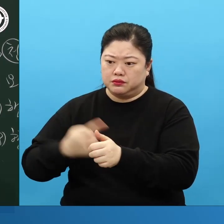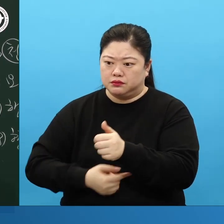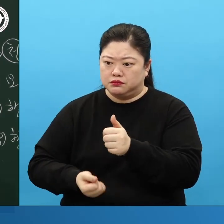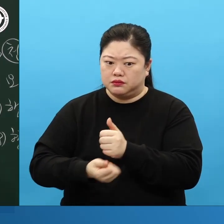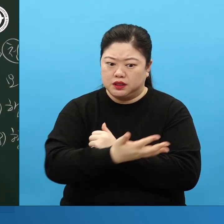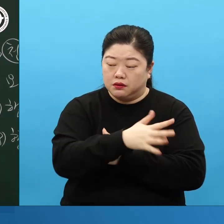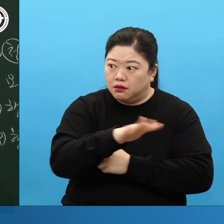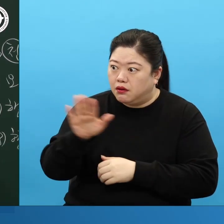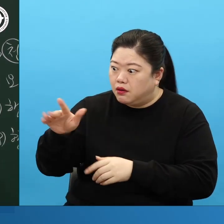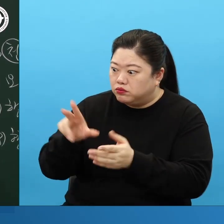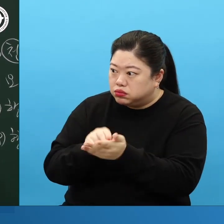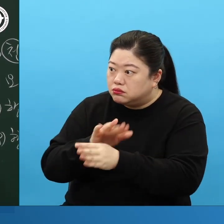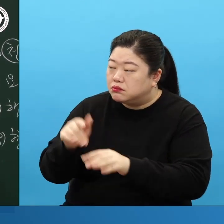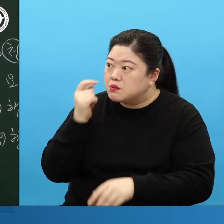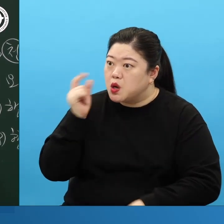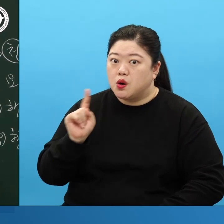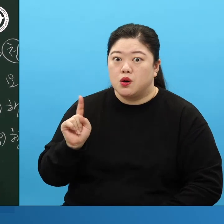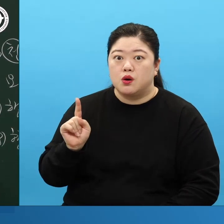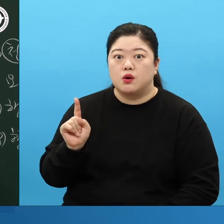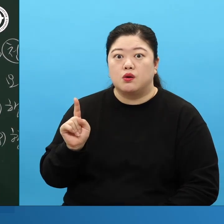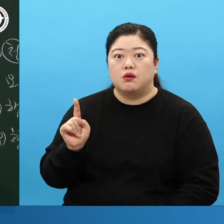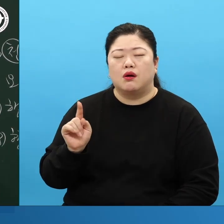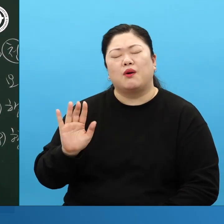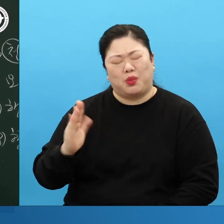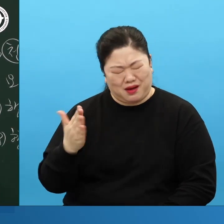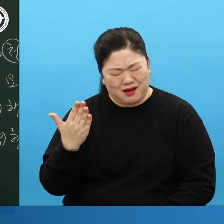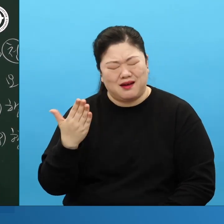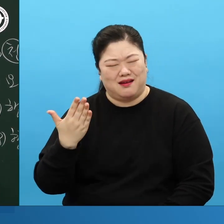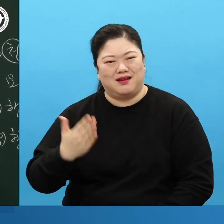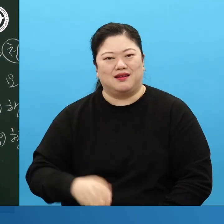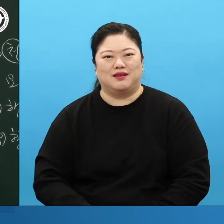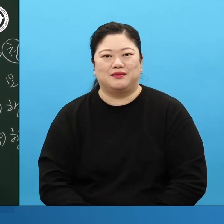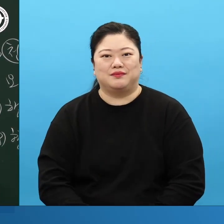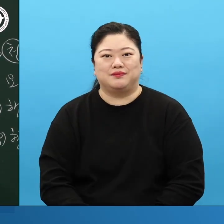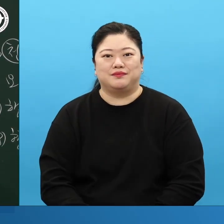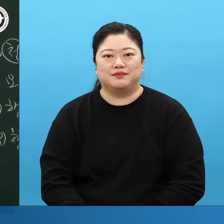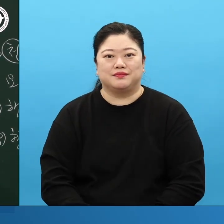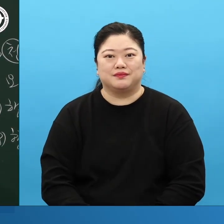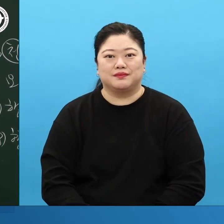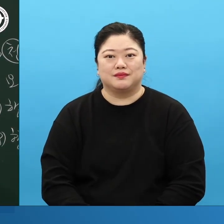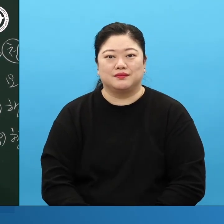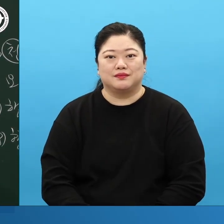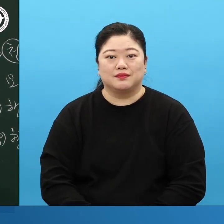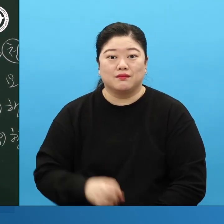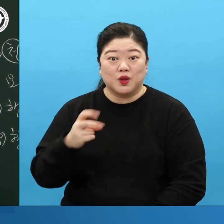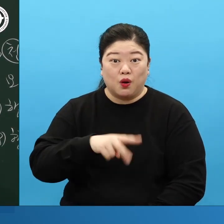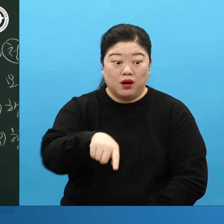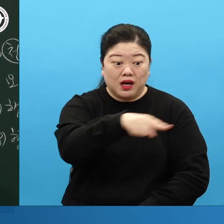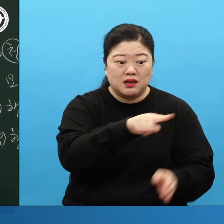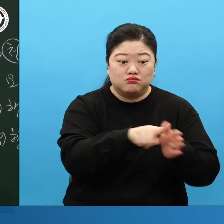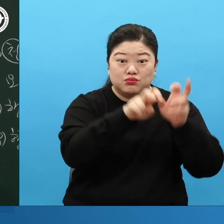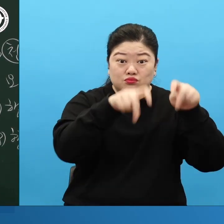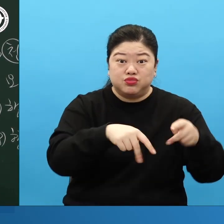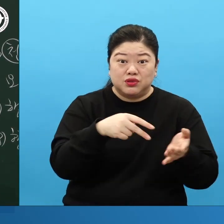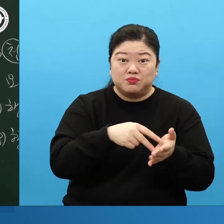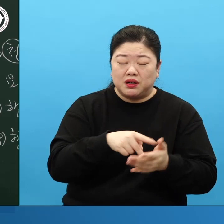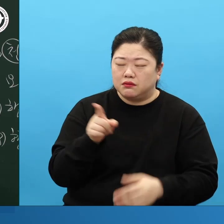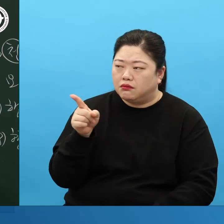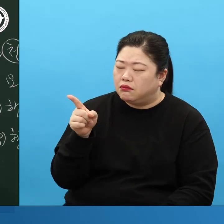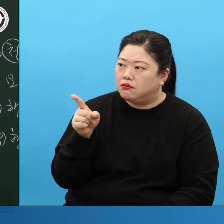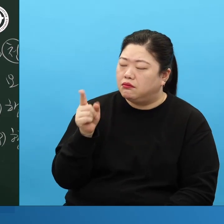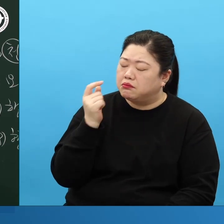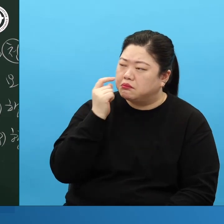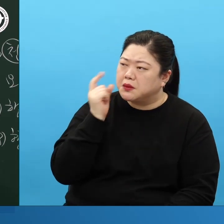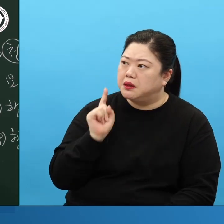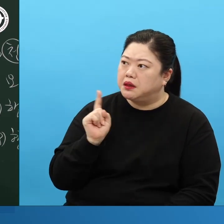es grandiosa. 그러다가 여러분에게 뭐가 있다 하는 걸 알게 됩니다. Entonces ahí van a poder ver, esta persona 그 중에 tiene 제일 algo.